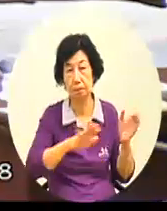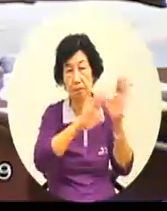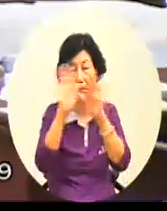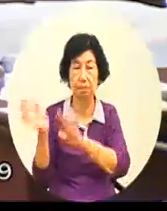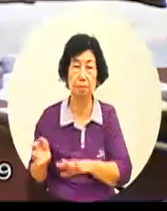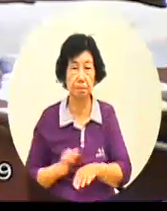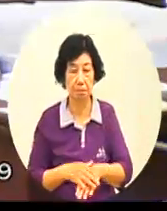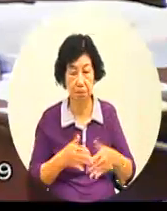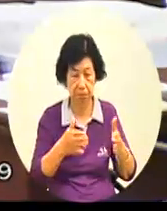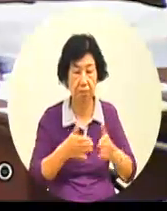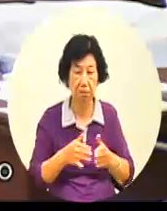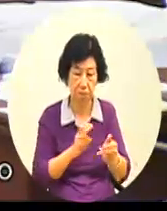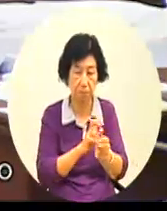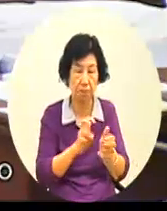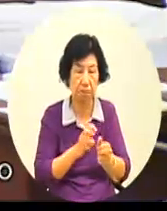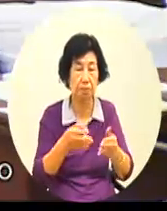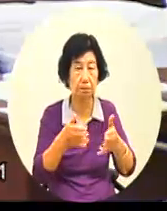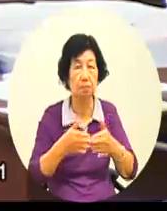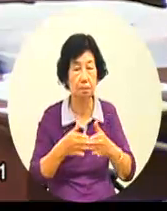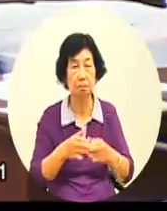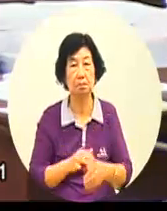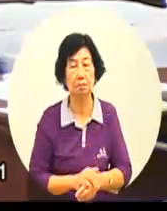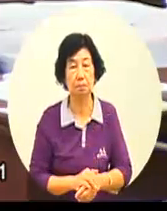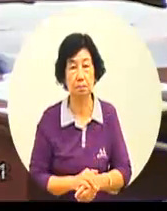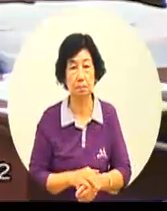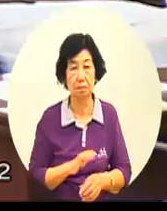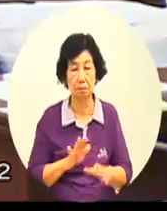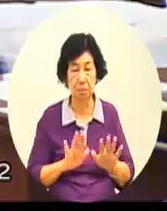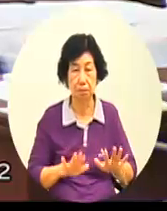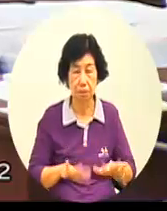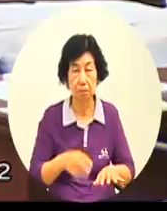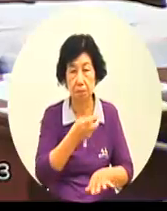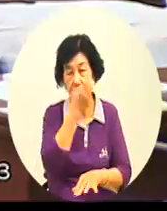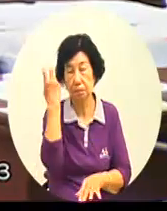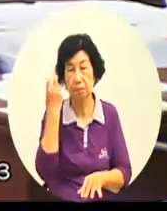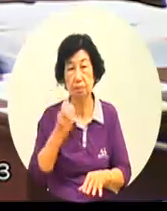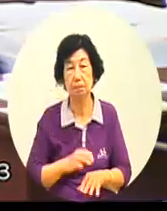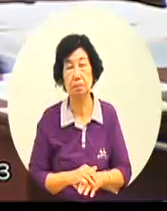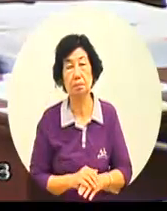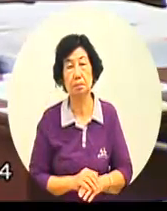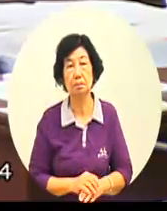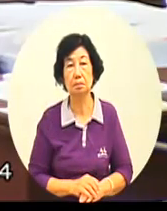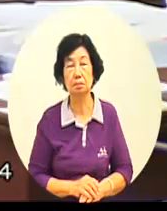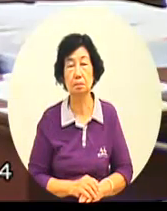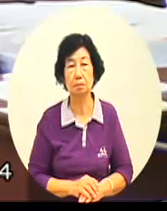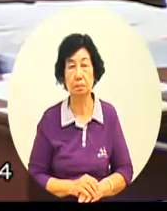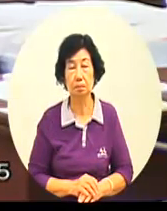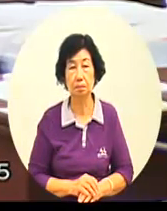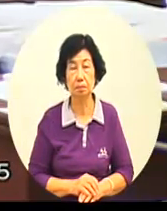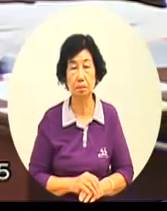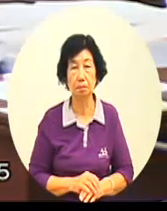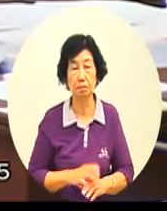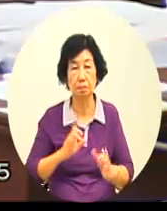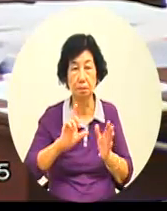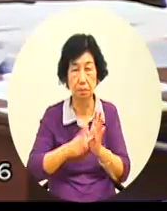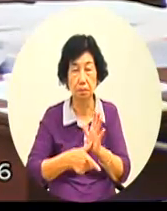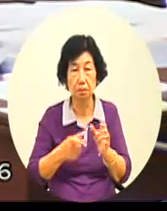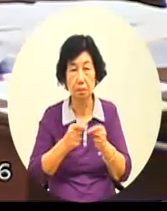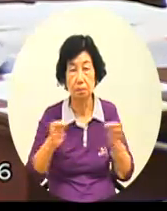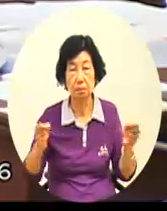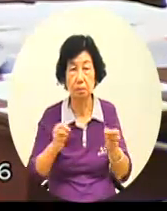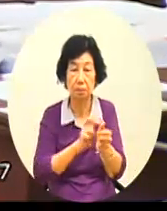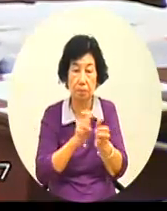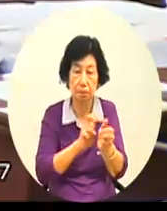顾啊。不过呢有发现我们的这个长照的这个需求成